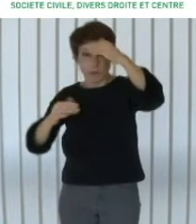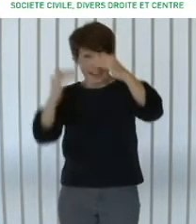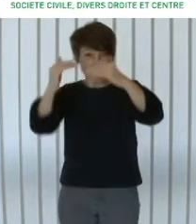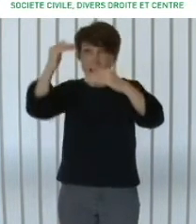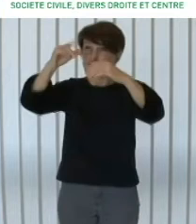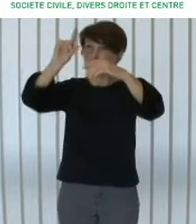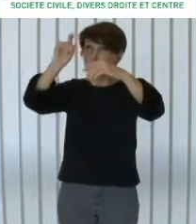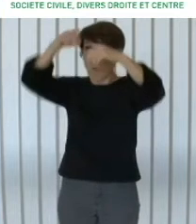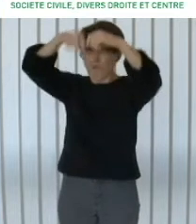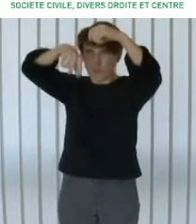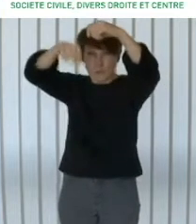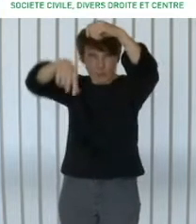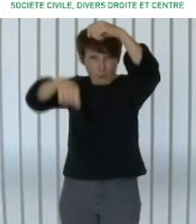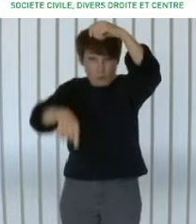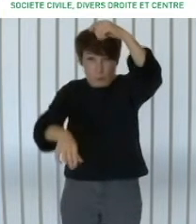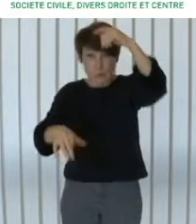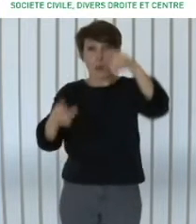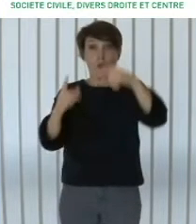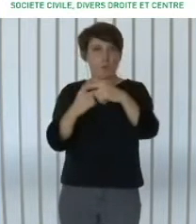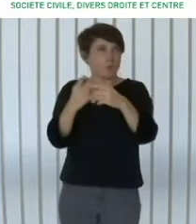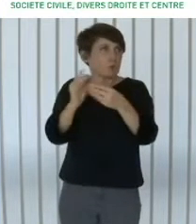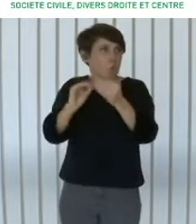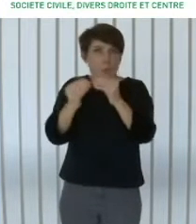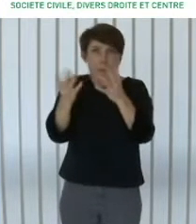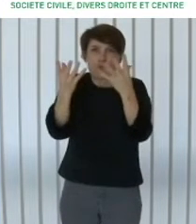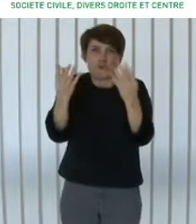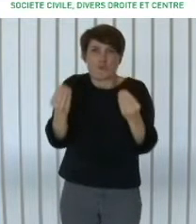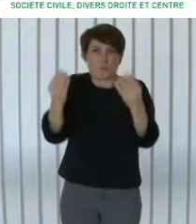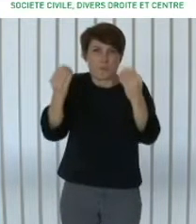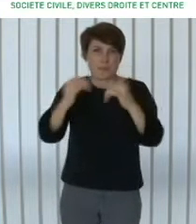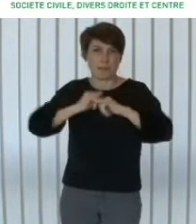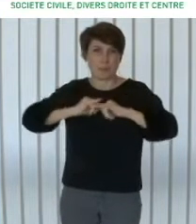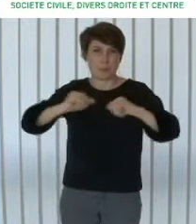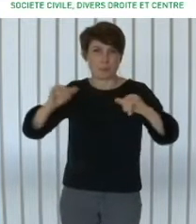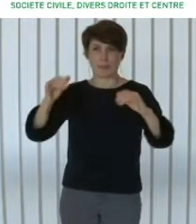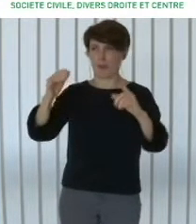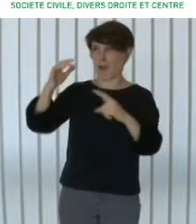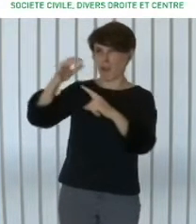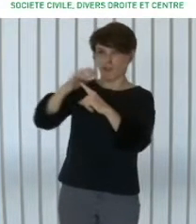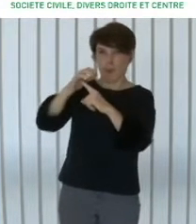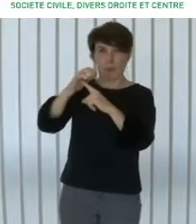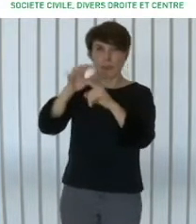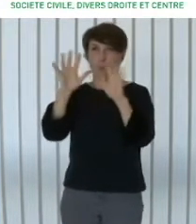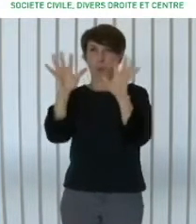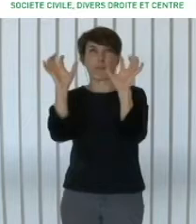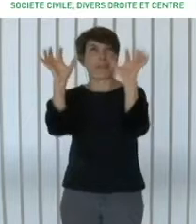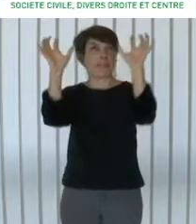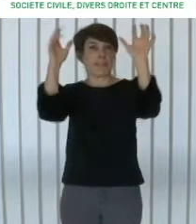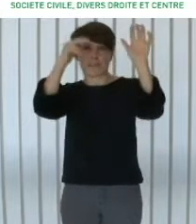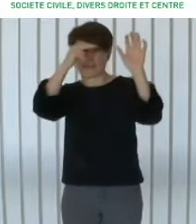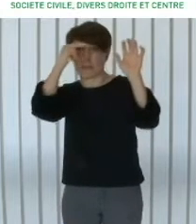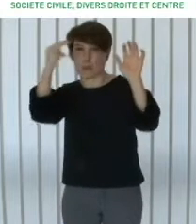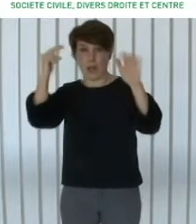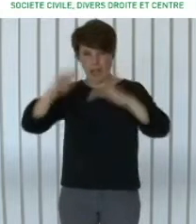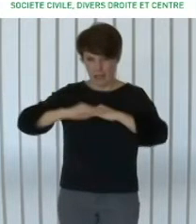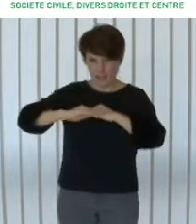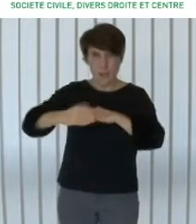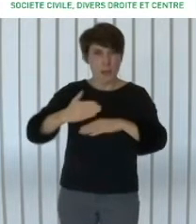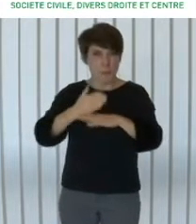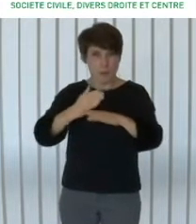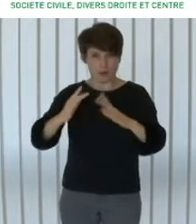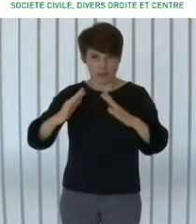étages, et de graves problèmes d'humidité s'y posent. Moisissures, présence de champignons, planchers qui s'effritent